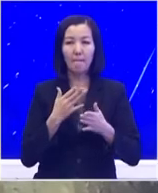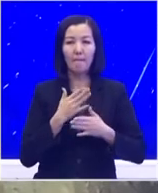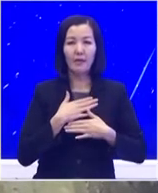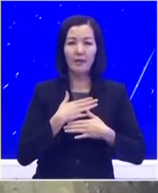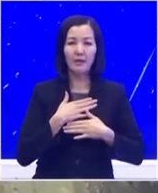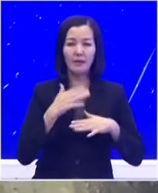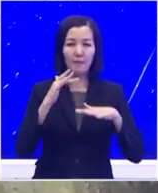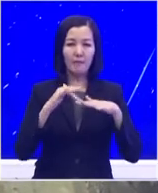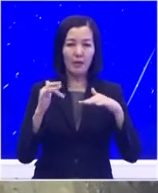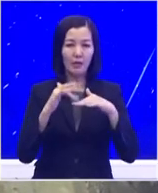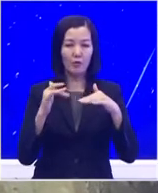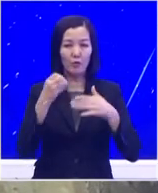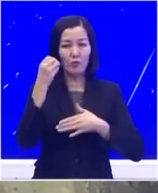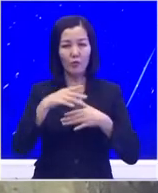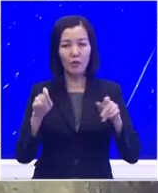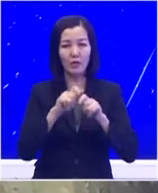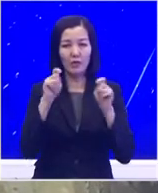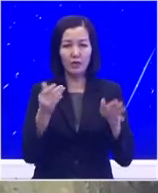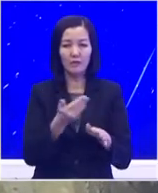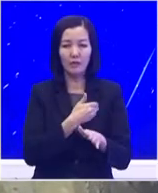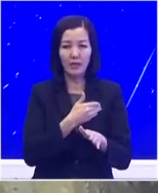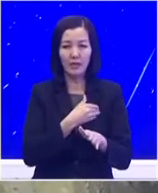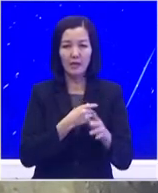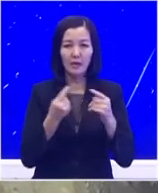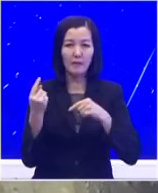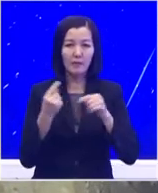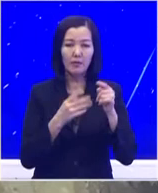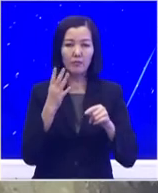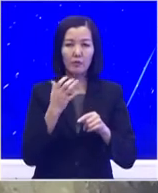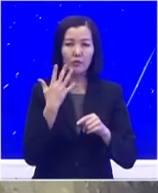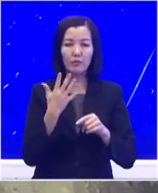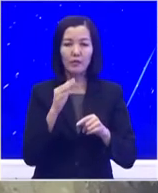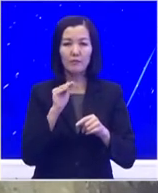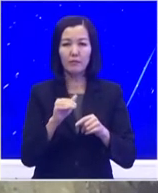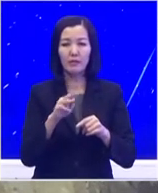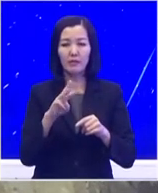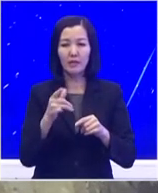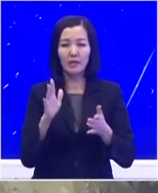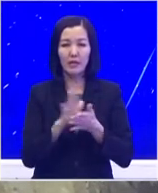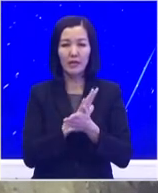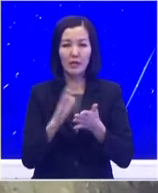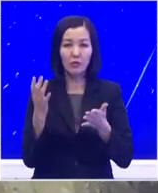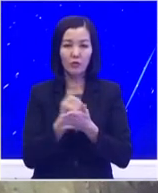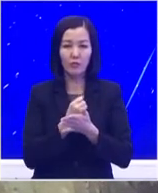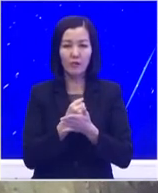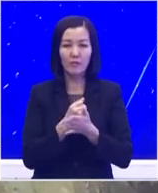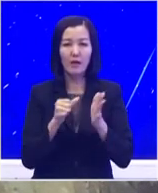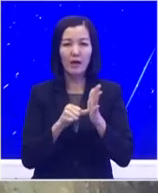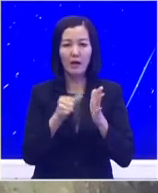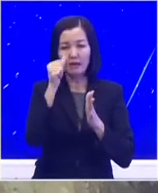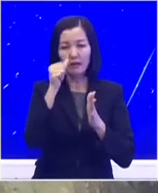мамандығым маникюр педикюр орталығын ашу болды. Соны сол бизнестен 505 мың теңге грант ұтып алып, бірінші ең басты мен 6 ай